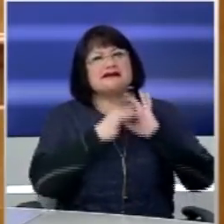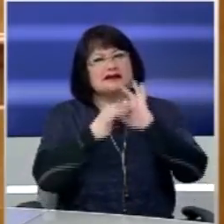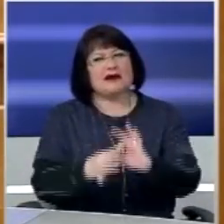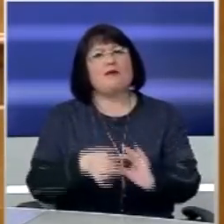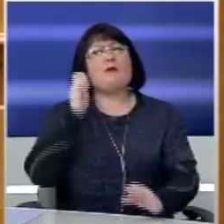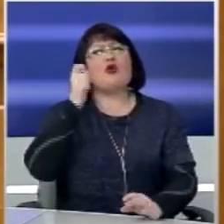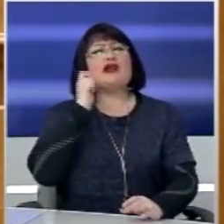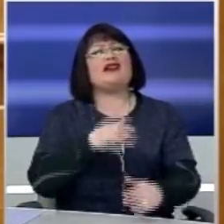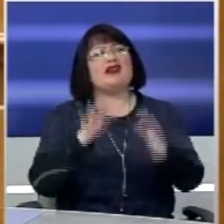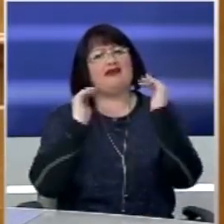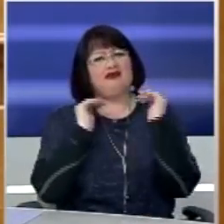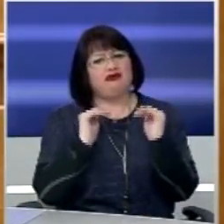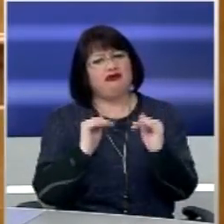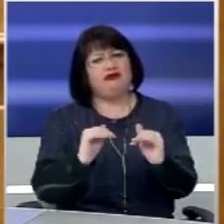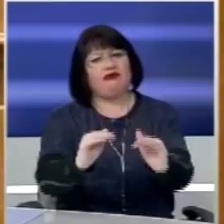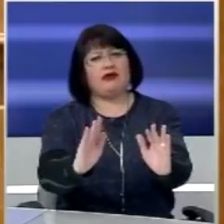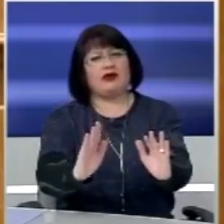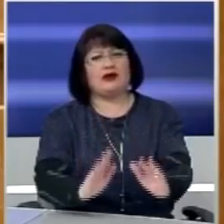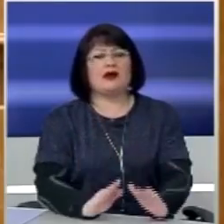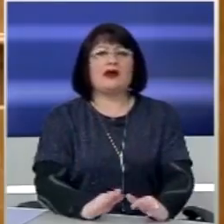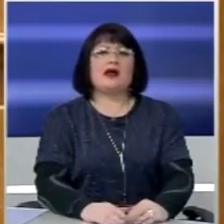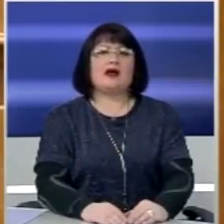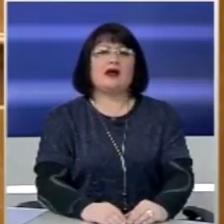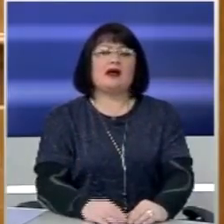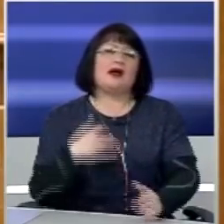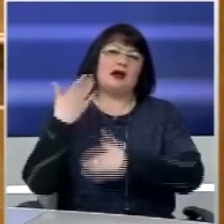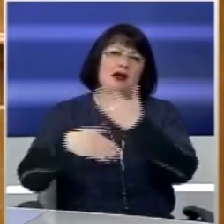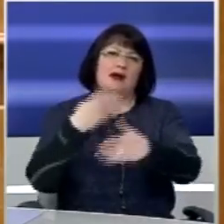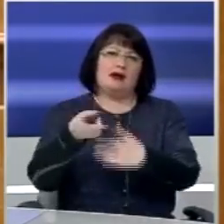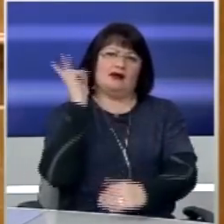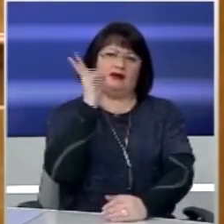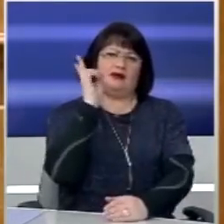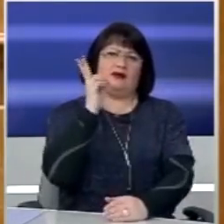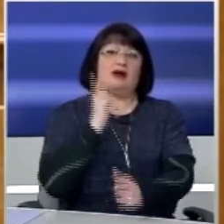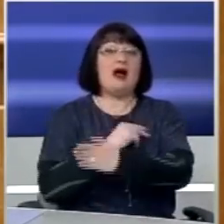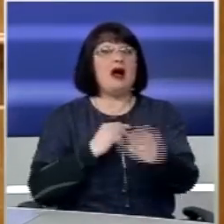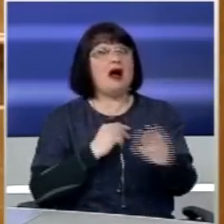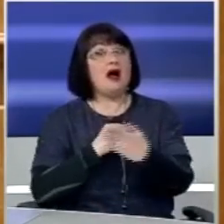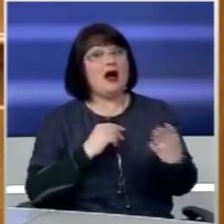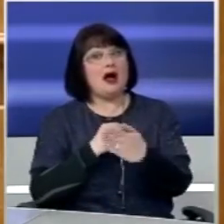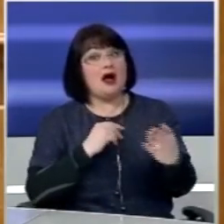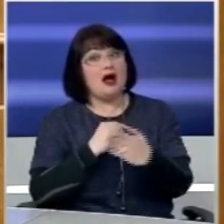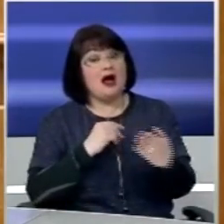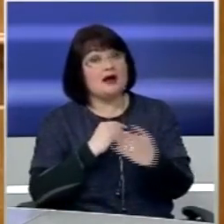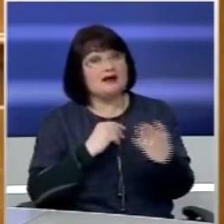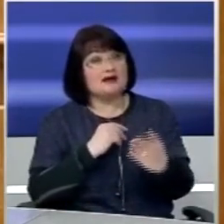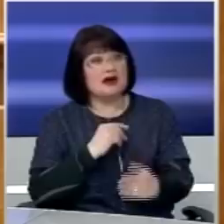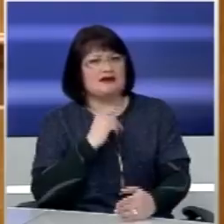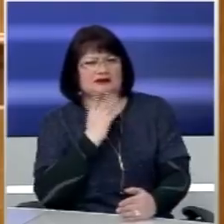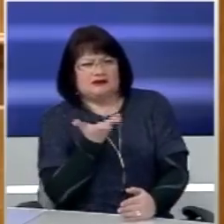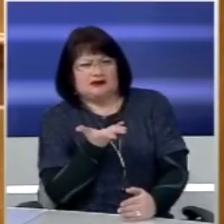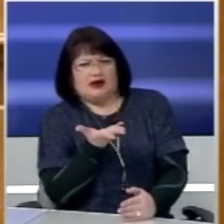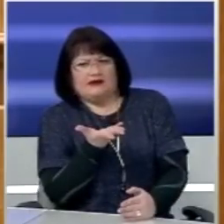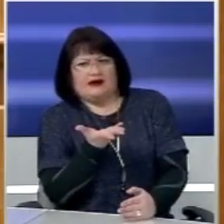την πολιτική, την οποία με συνέπεια όμως ανέκαθεν κατήγγυλαν οι αριστερές, οι αριζοσπαστικές δυνάμεις.